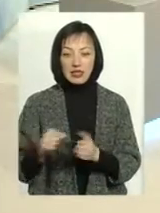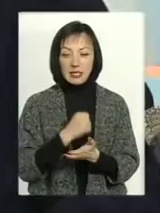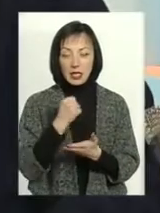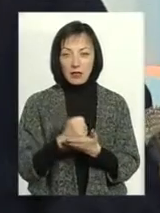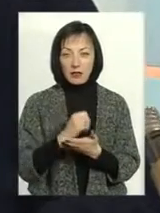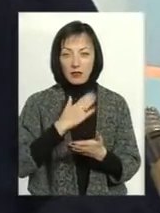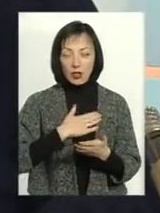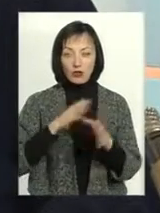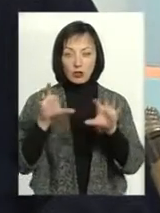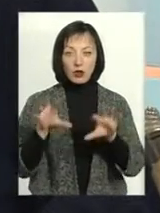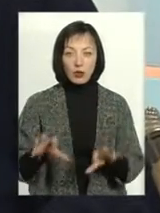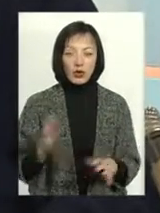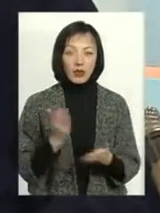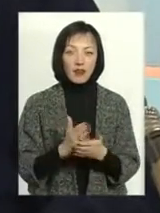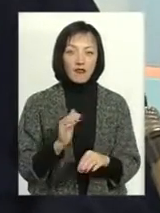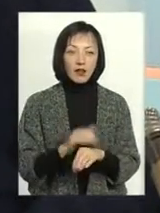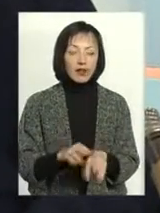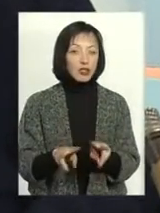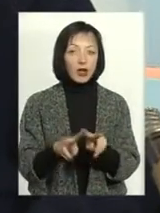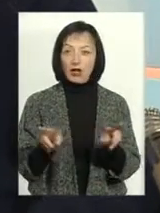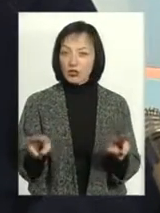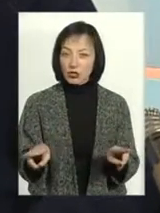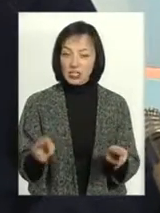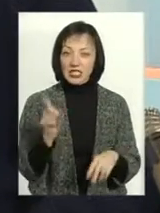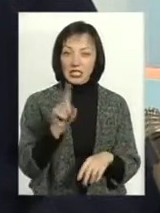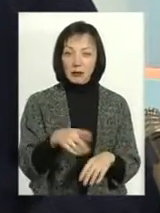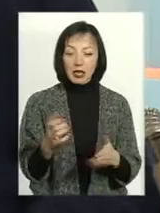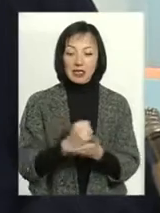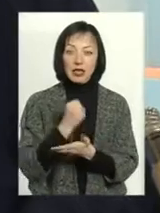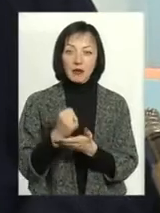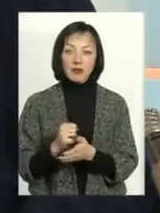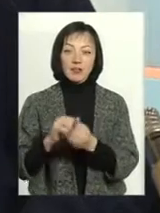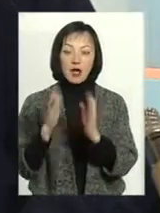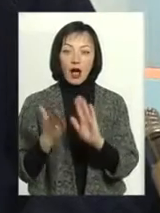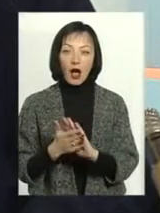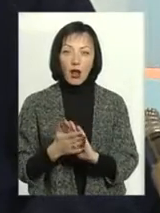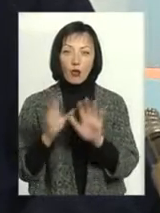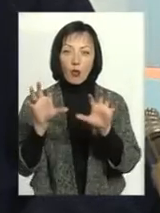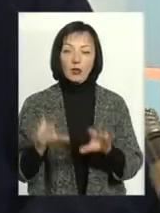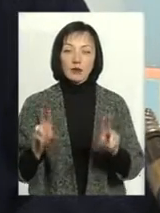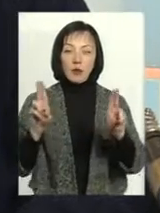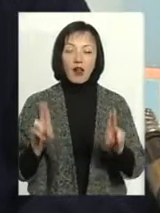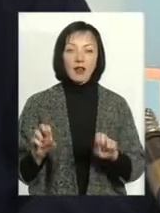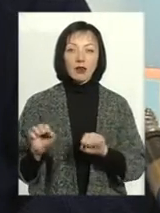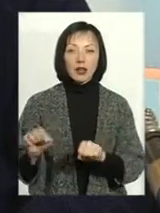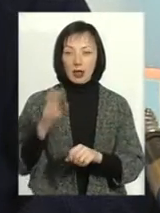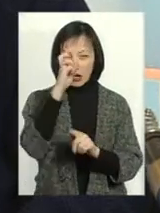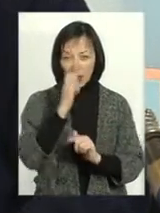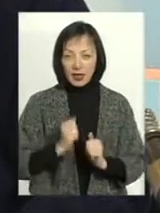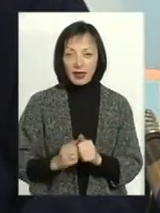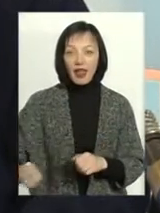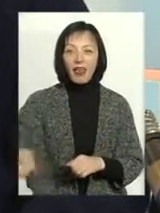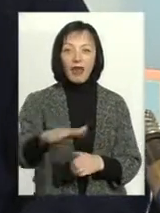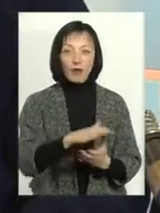нашому законі, вони є фактично майже аналогічними з тими, які закріплені у Загальному кодексі правил для адвокатів країн